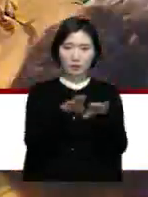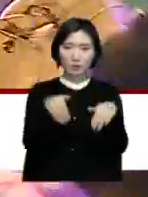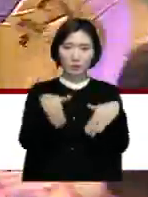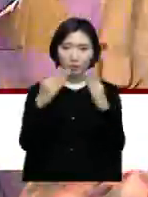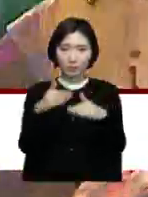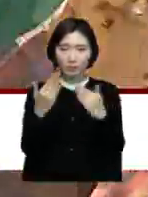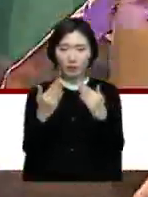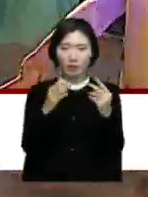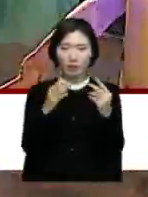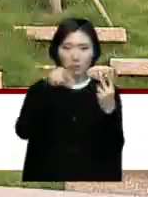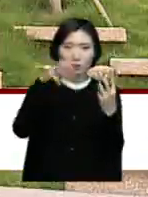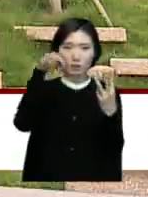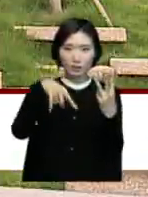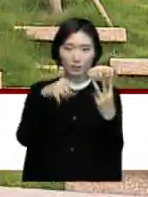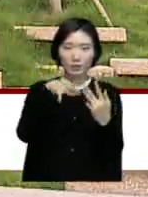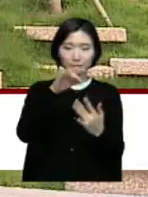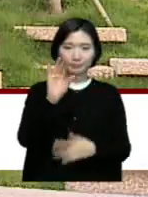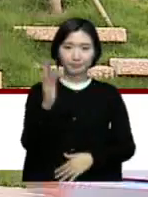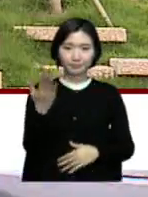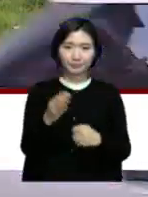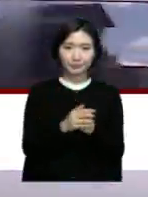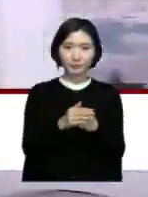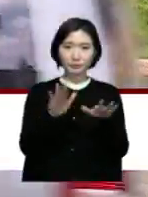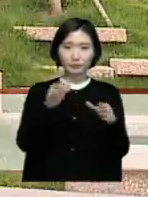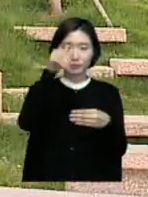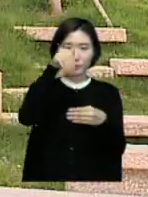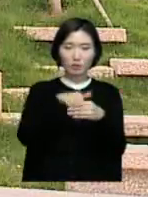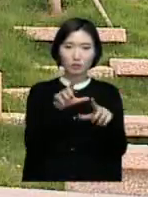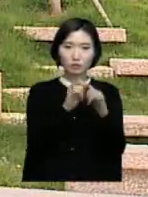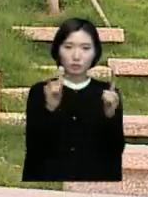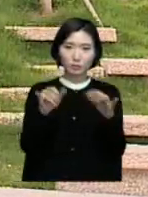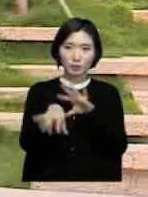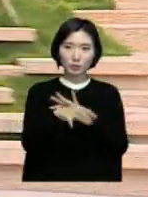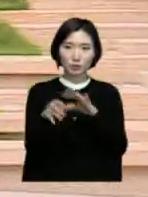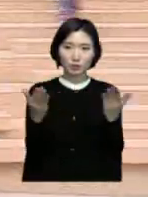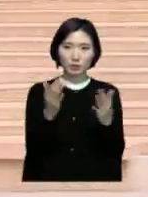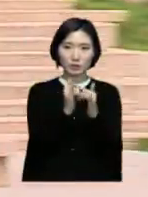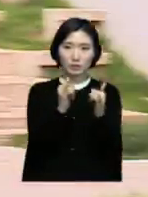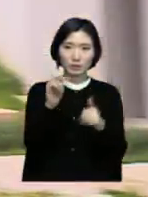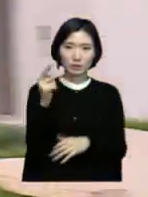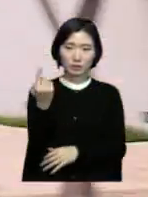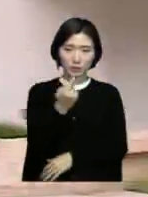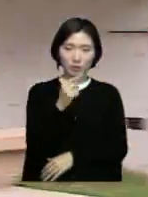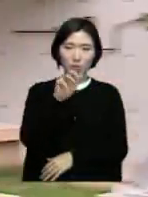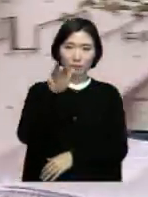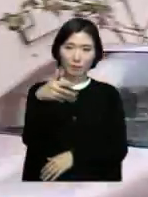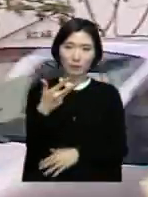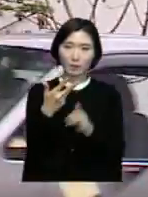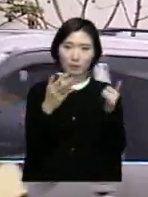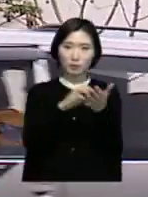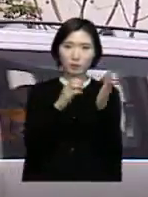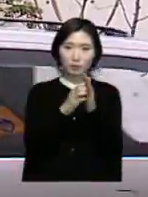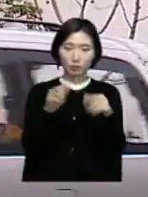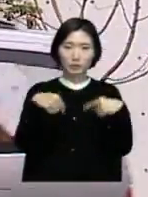2위와 3위로 선정되었습니다 이번 투표에는 주민과 종로구 직원 1800 20 9명이 참여했습니다